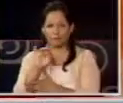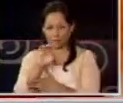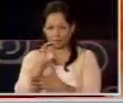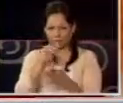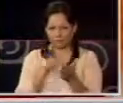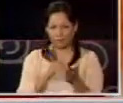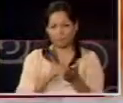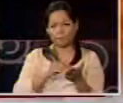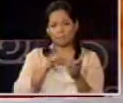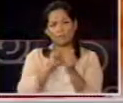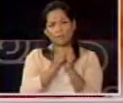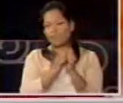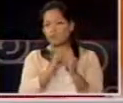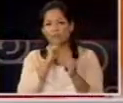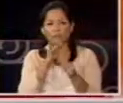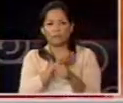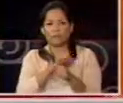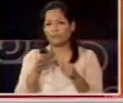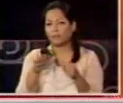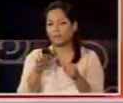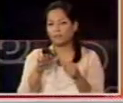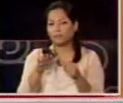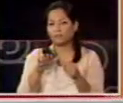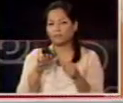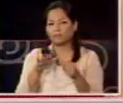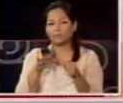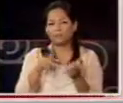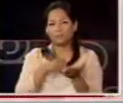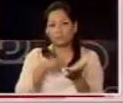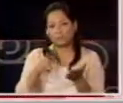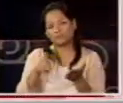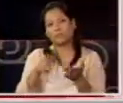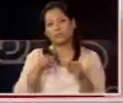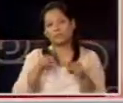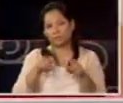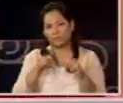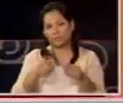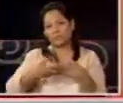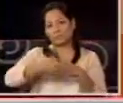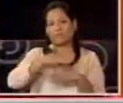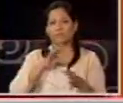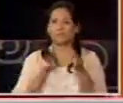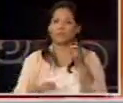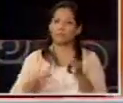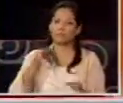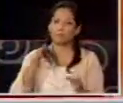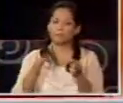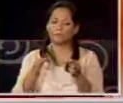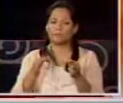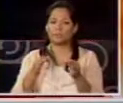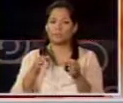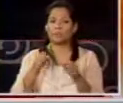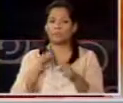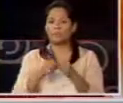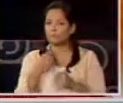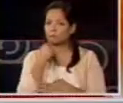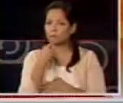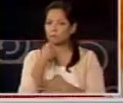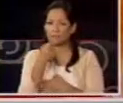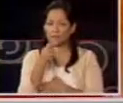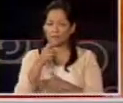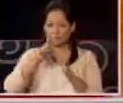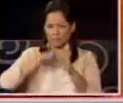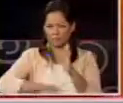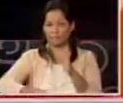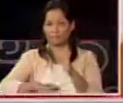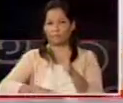sabihin, hindi enough yung binayad nga dyan sa auction para makover yung judgment. So, kaya sabihin nyo, bakit parang ang baba lang ng pagkabili?